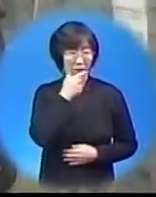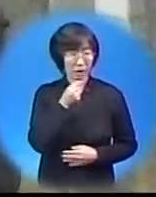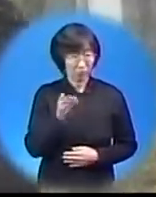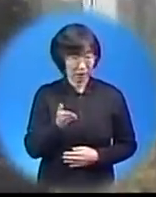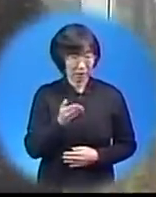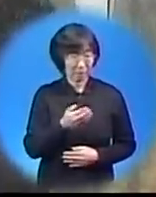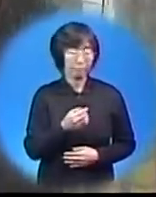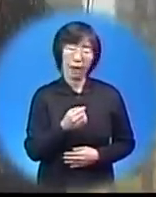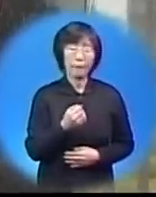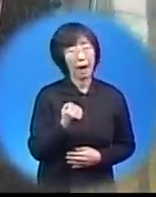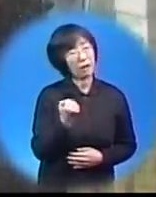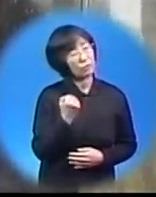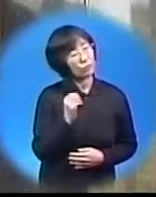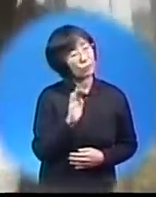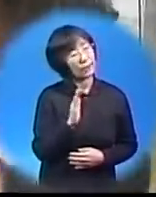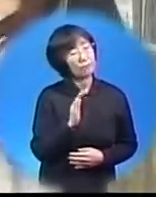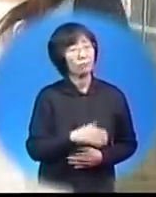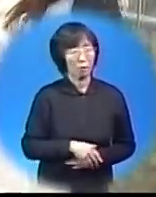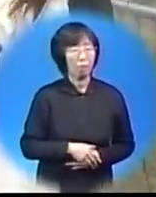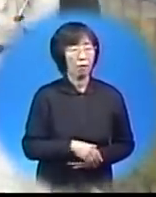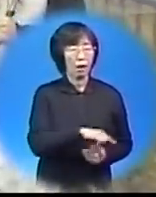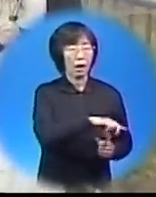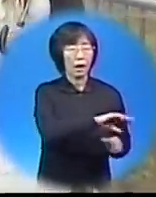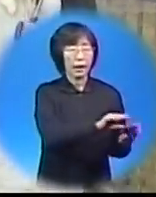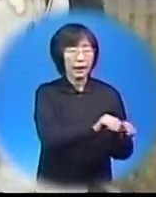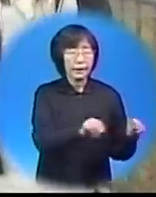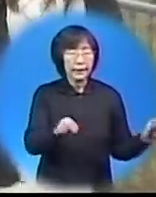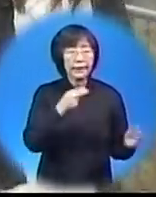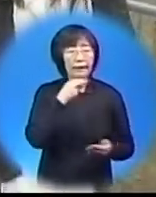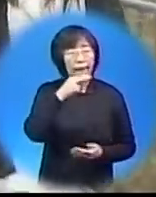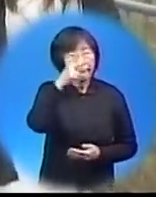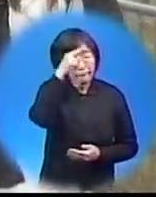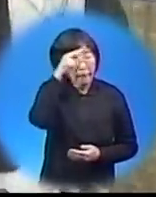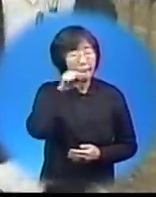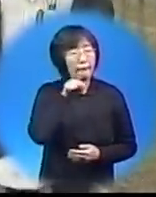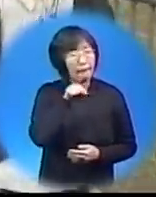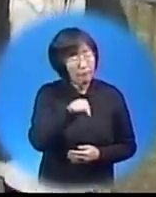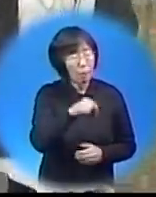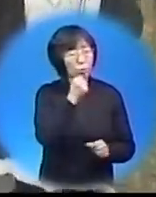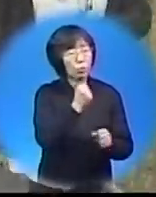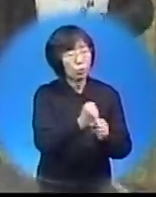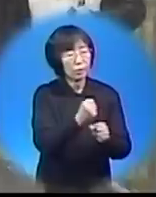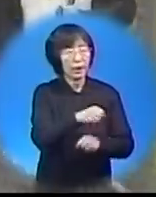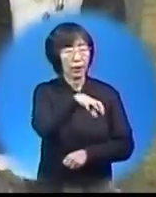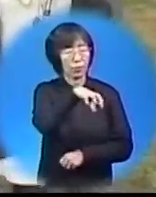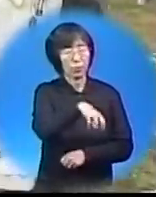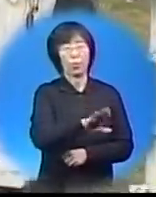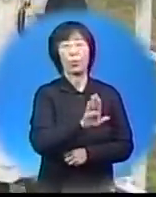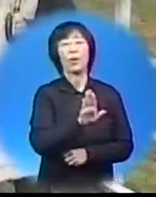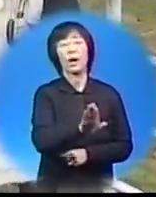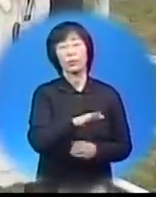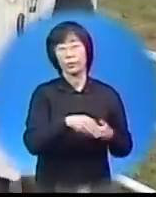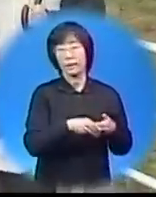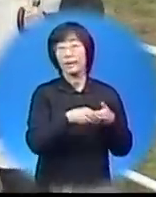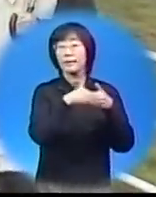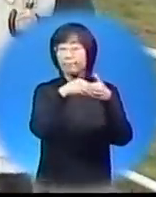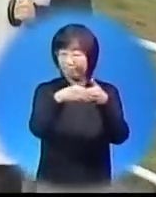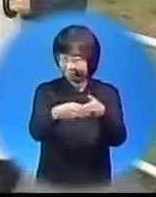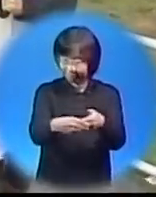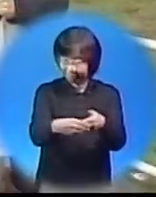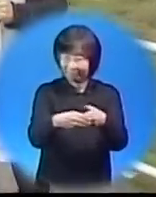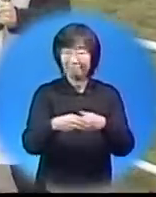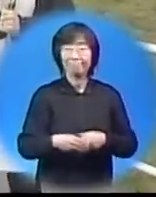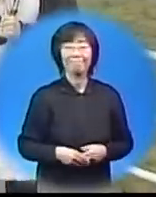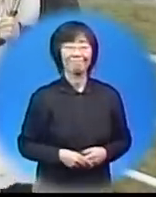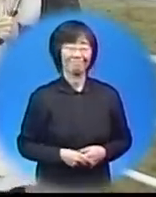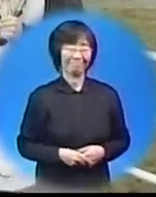り強くないですけど。 あ、そうですか。あの地酒の霞鶴っていうお酒をですね、はい、作ってる酒蔵がありますので、うん、そちらにこれから行って